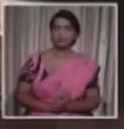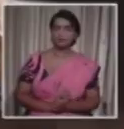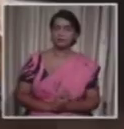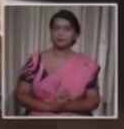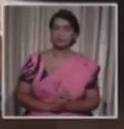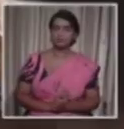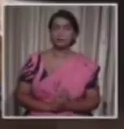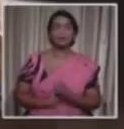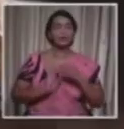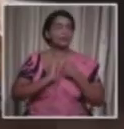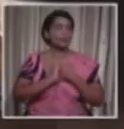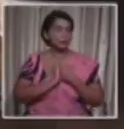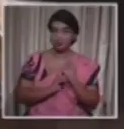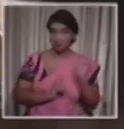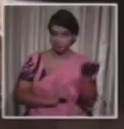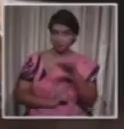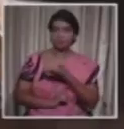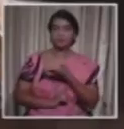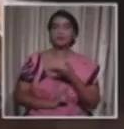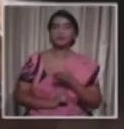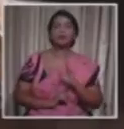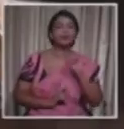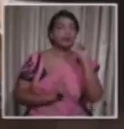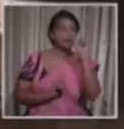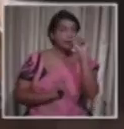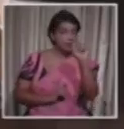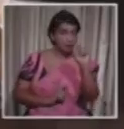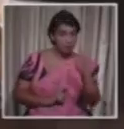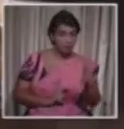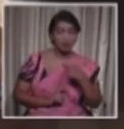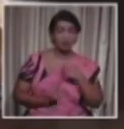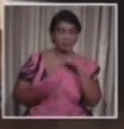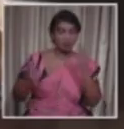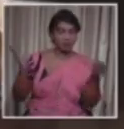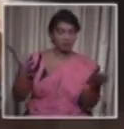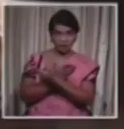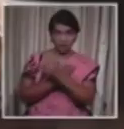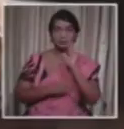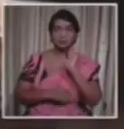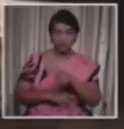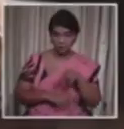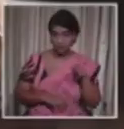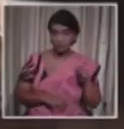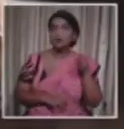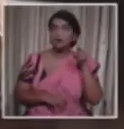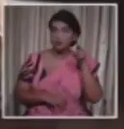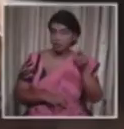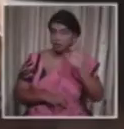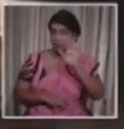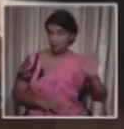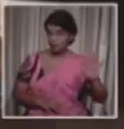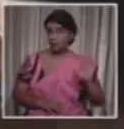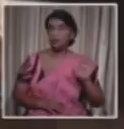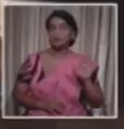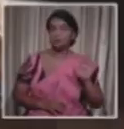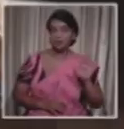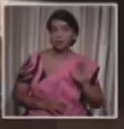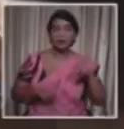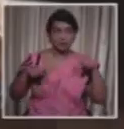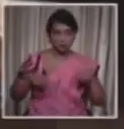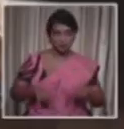සිටිමි. ගරු මන්ත්‍රීවරුනි, නාම යෝජනා ඉදිරිපත් කිරීම සඳහා ඔබතුමන්ලාට